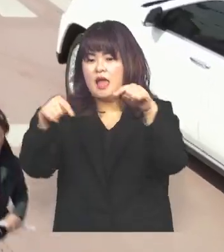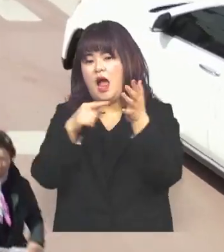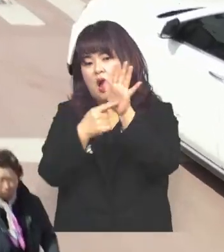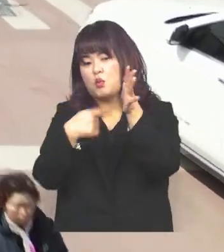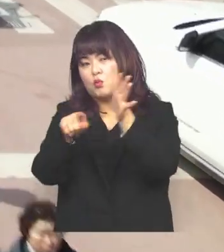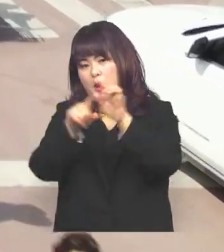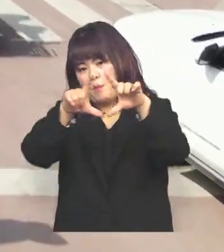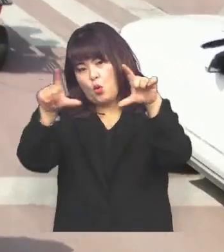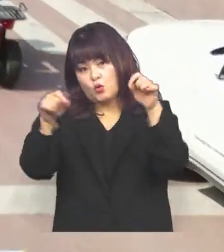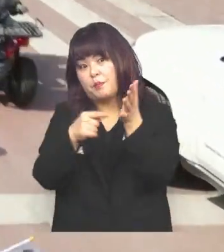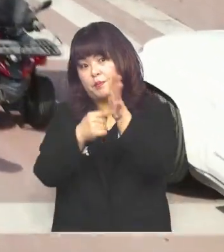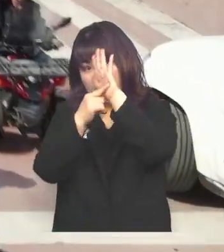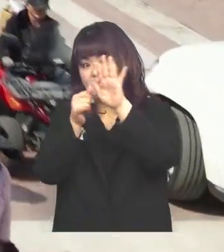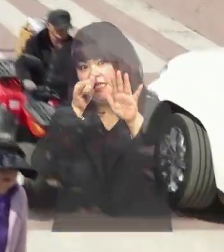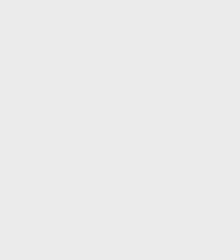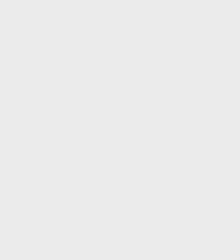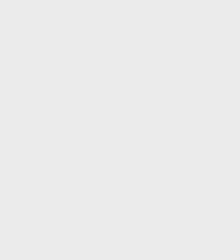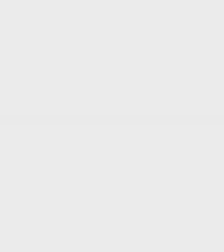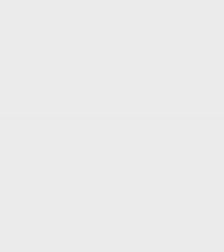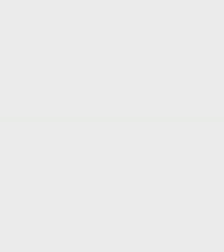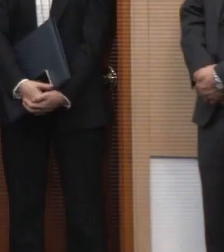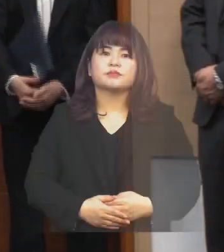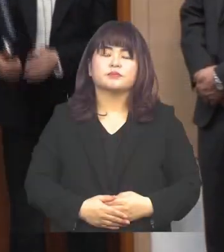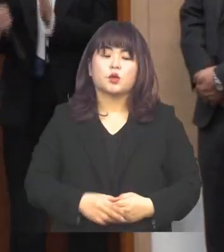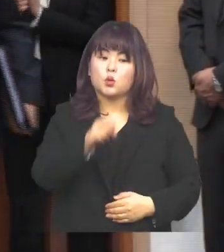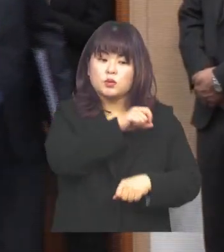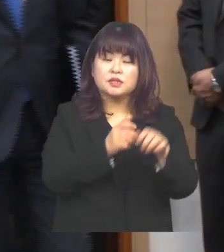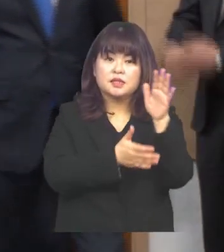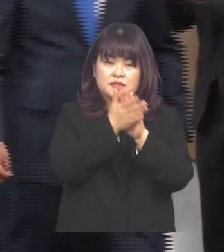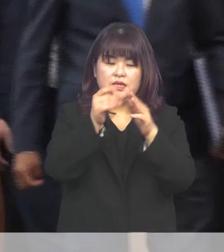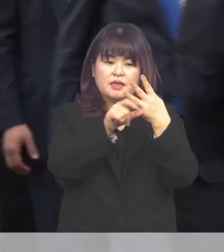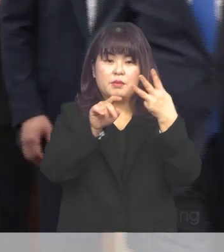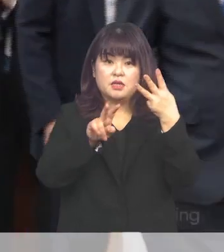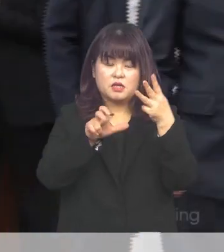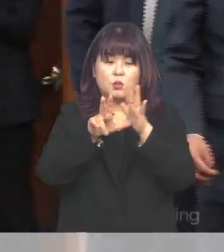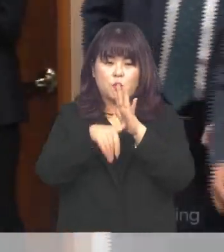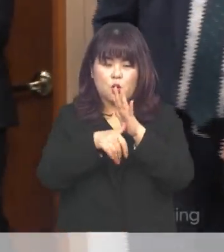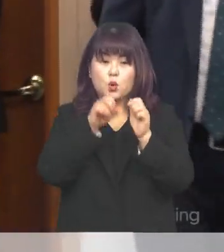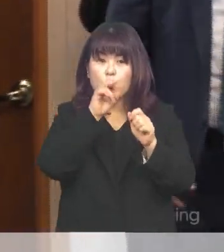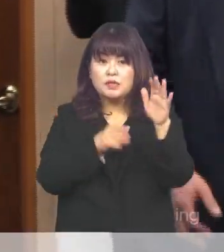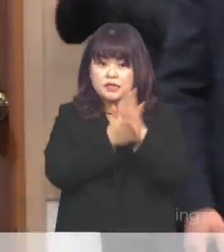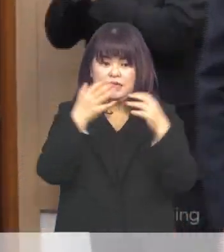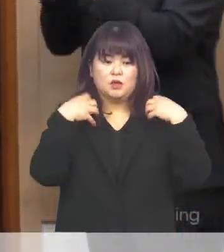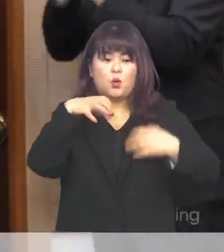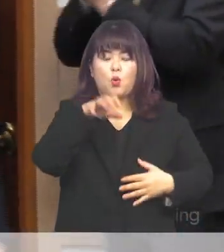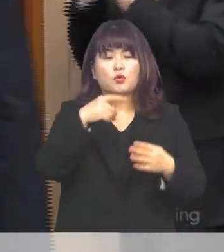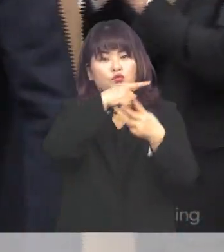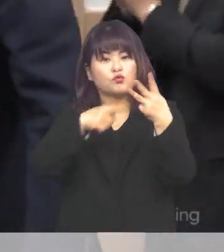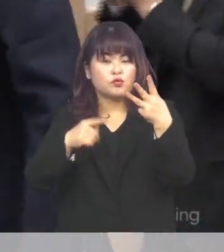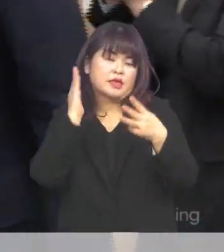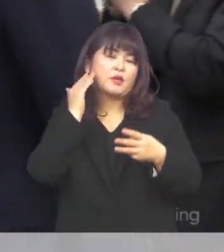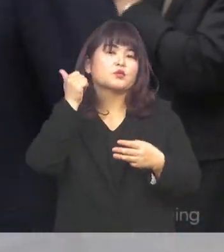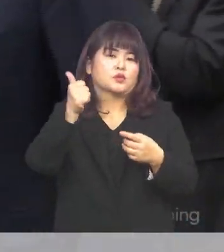만세 시위지 표지판이 설치돼 있습니다. 용인특예시는 25일 시청컨벤셔널에서 은성열 대통령